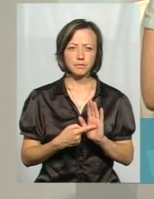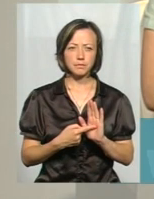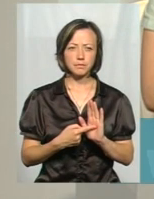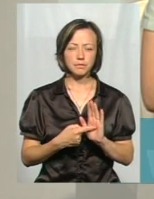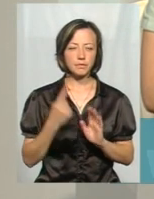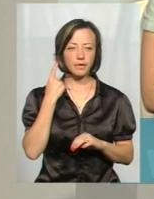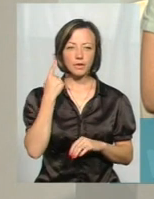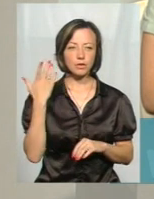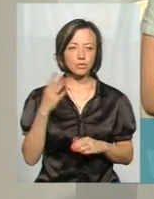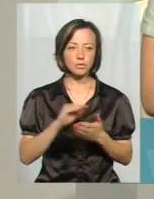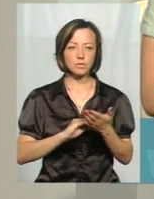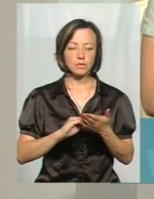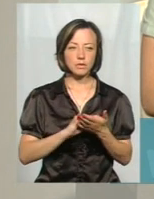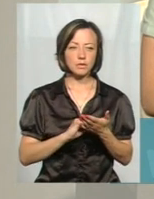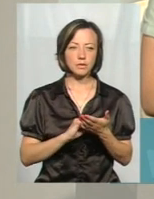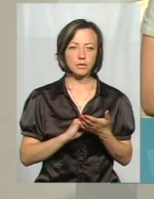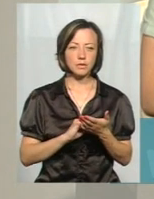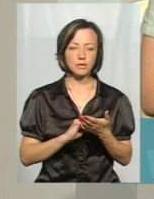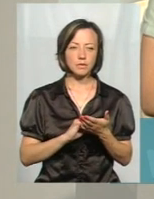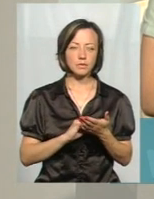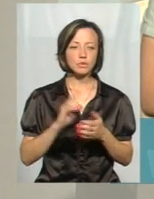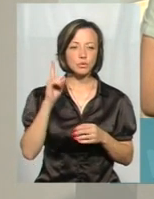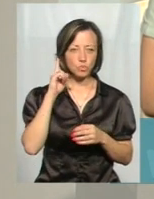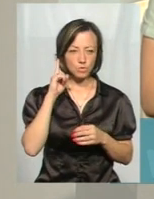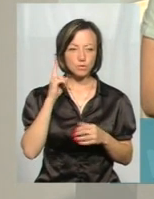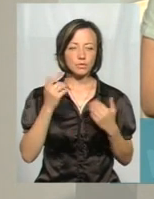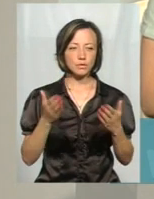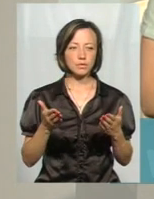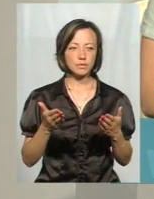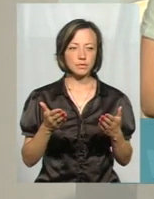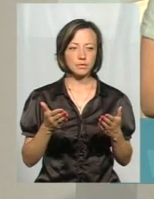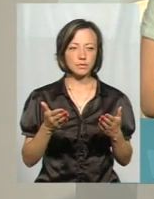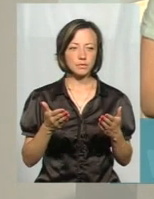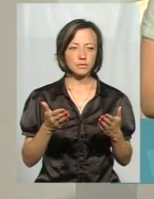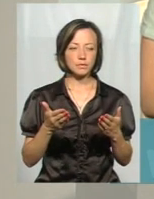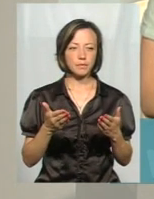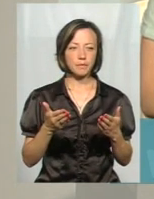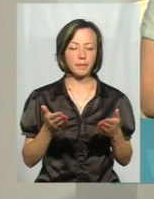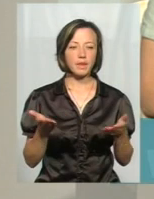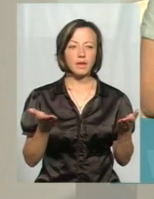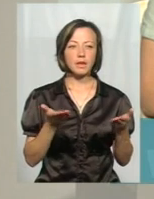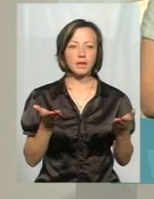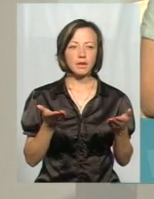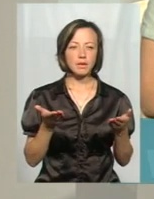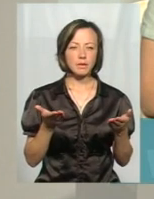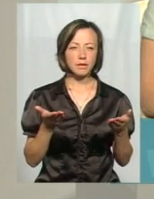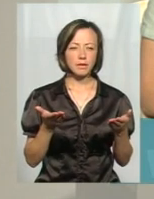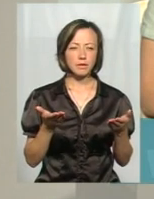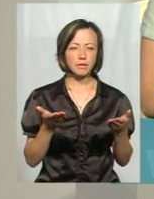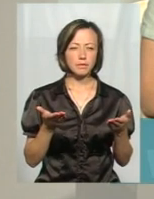Не чути, будь ласка, ще раз. У мене питання. Алло. Да, ми вас чуємо. Які гарантії?